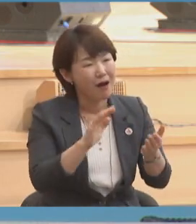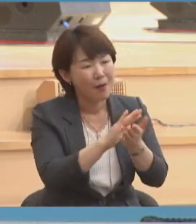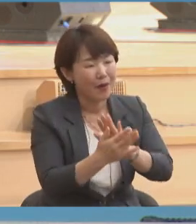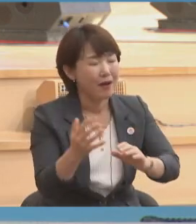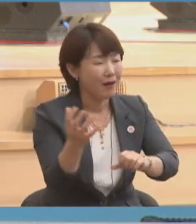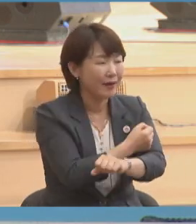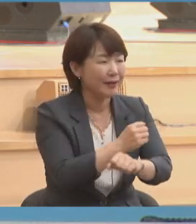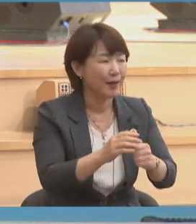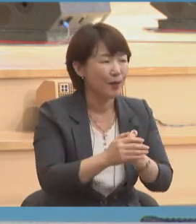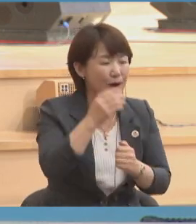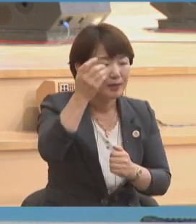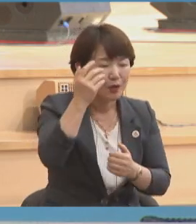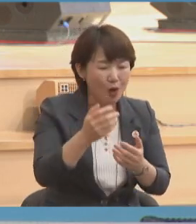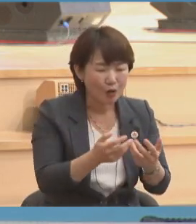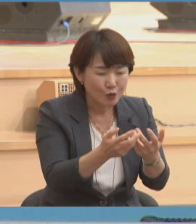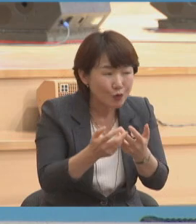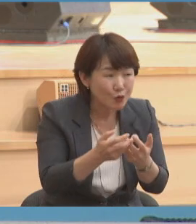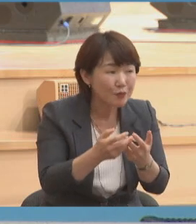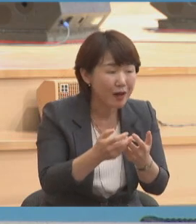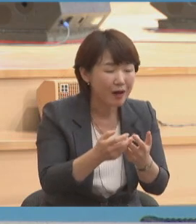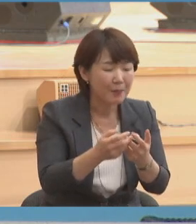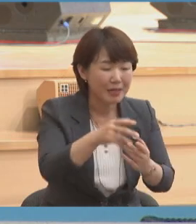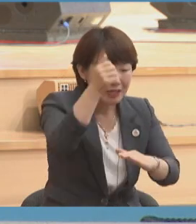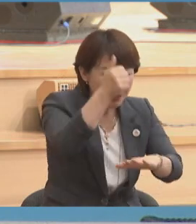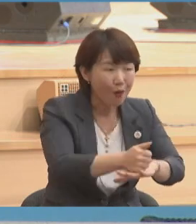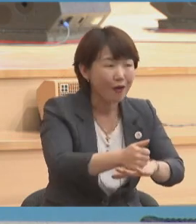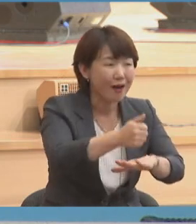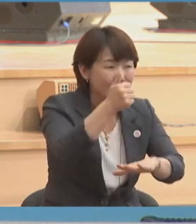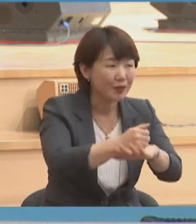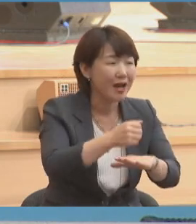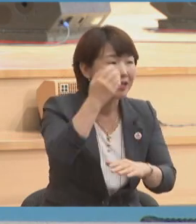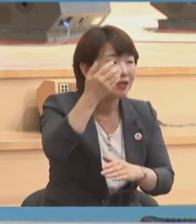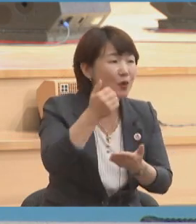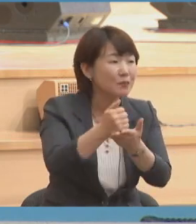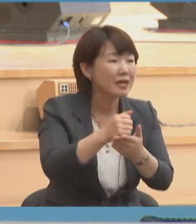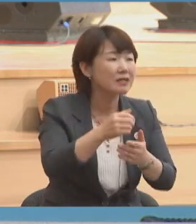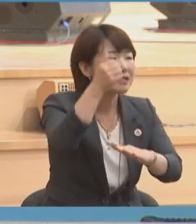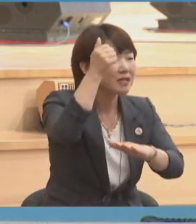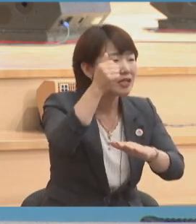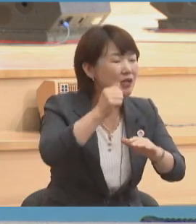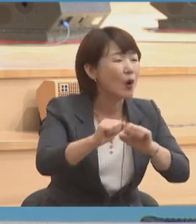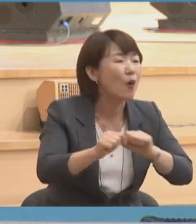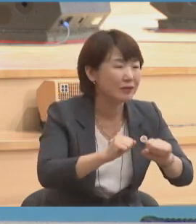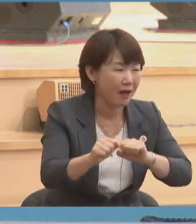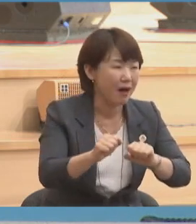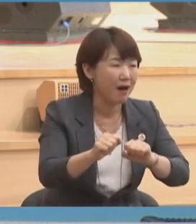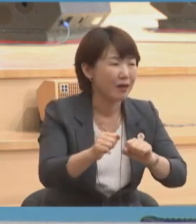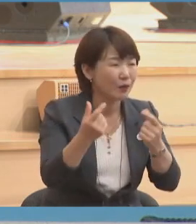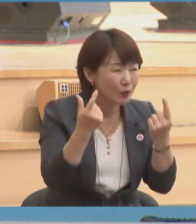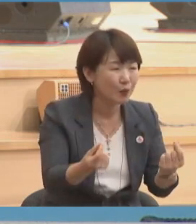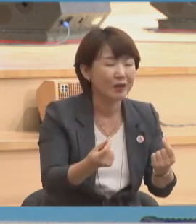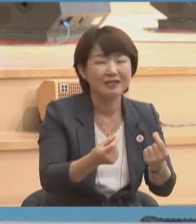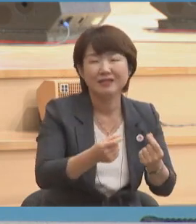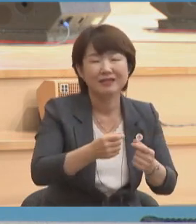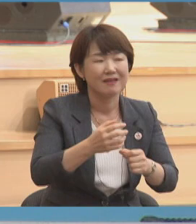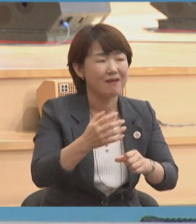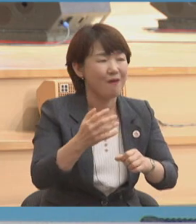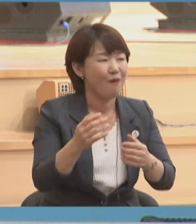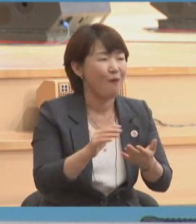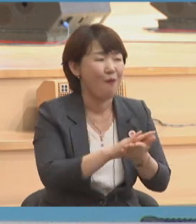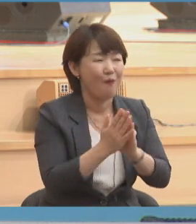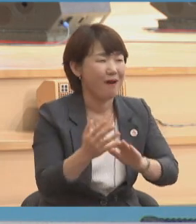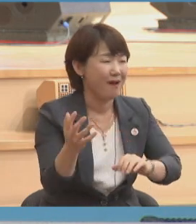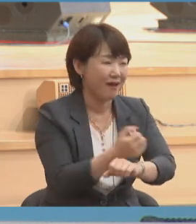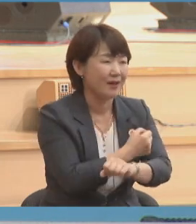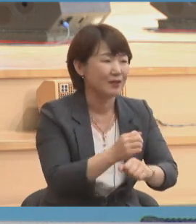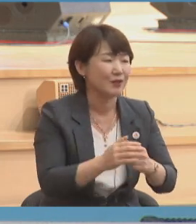아니라 성령 충만함의 그 결과 성령님의 역사도 레디컬한 거예요. 여러분, 앞서 소개했던